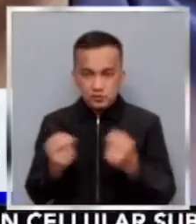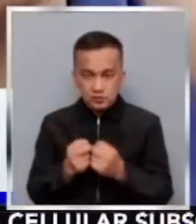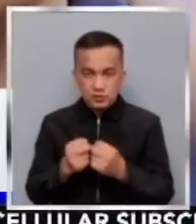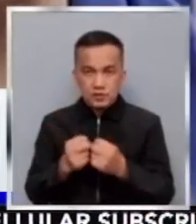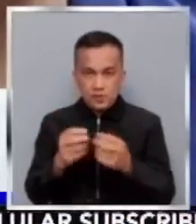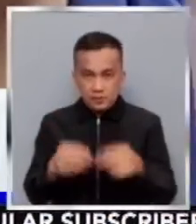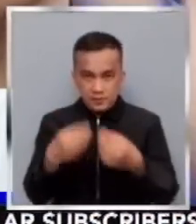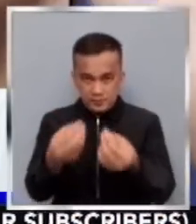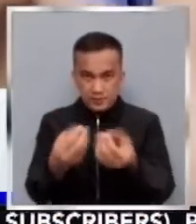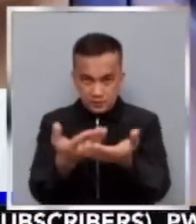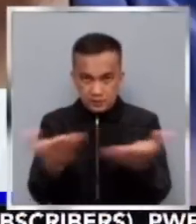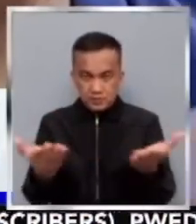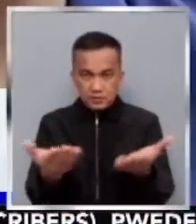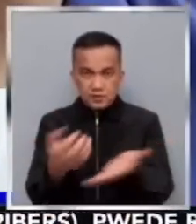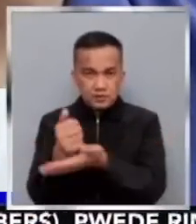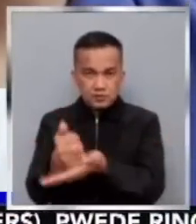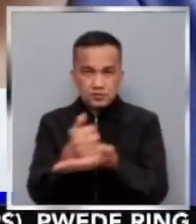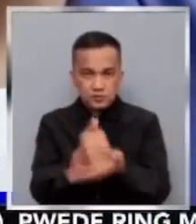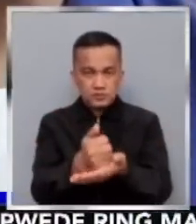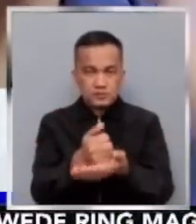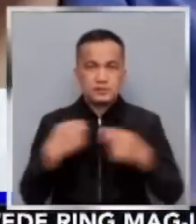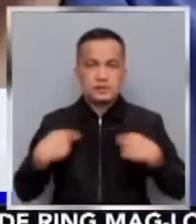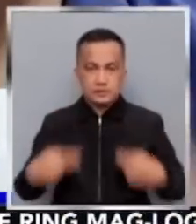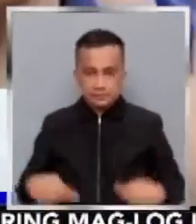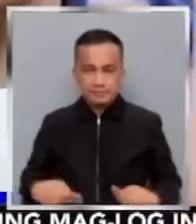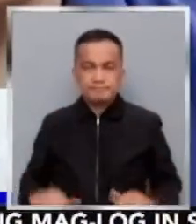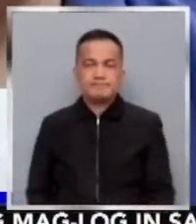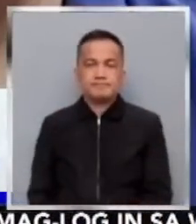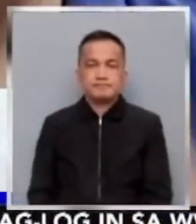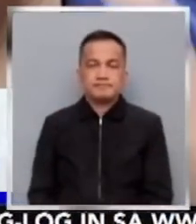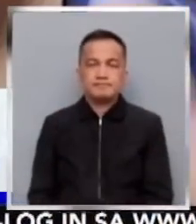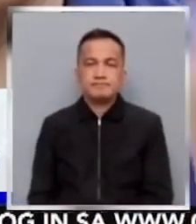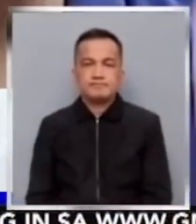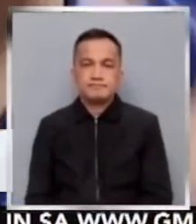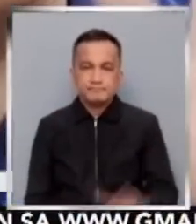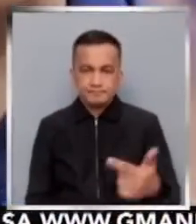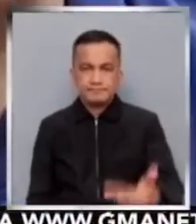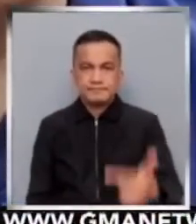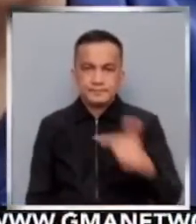maraming tulong sa kalusugan. Mariz Umali, Nakatutok, 24 Oras.